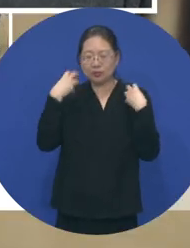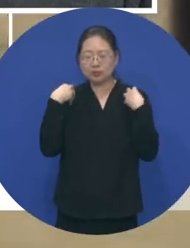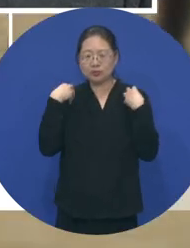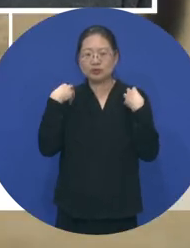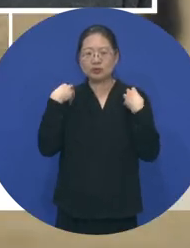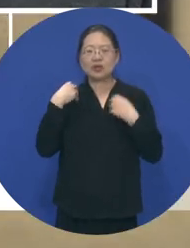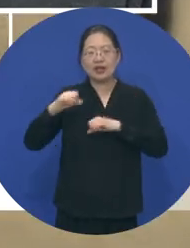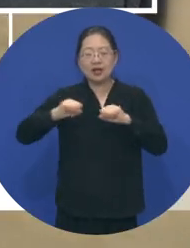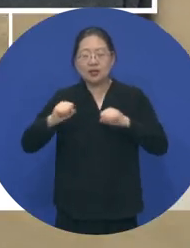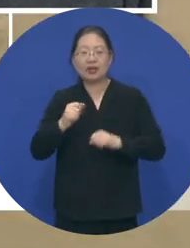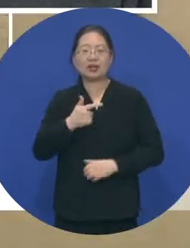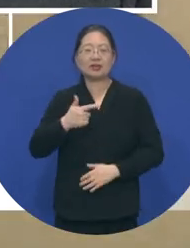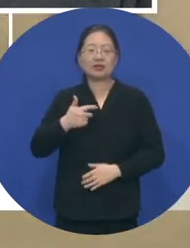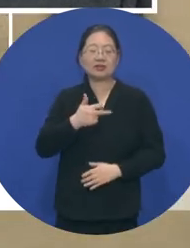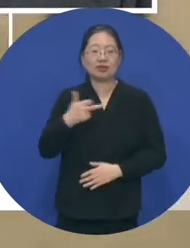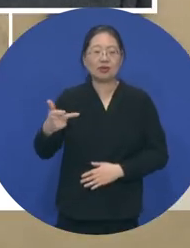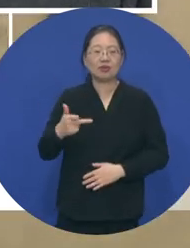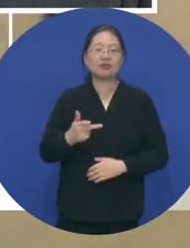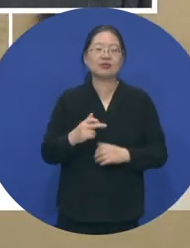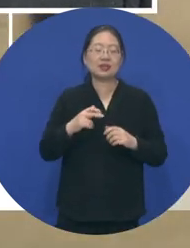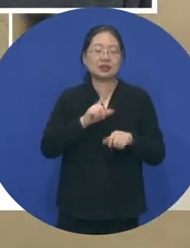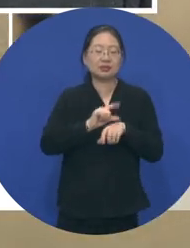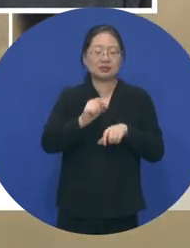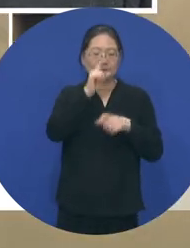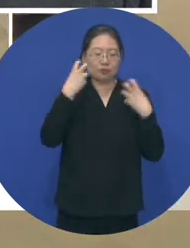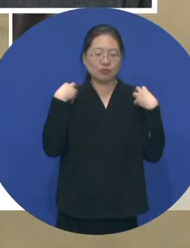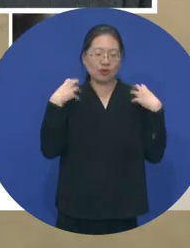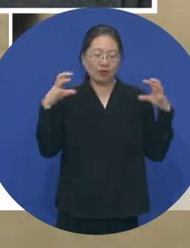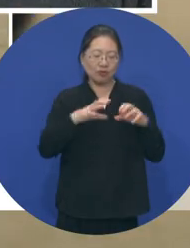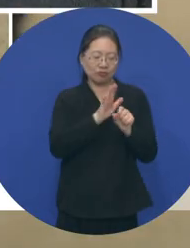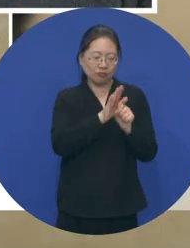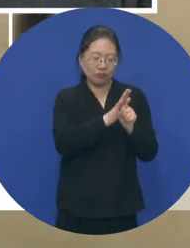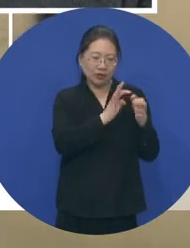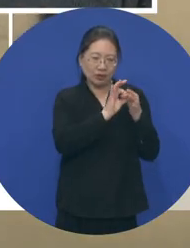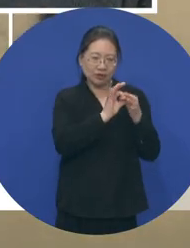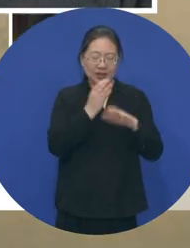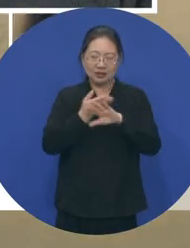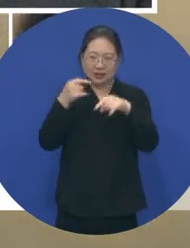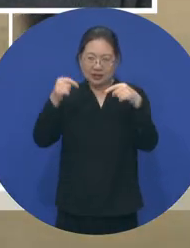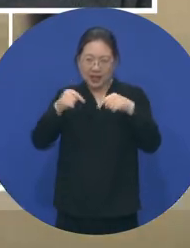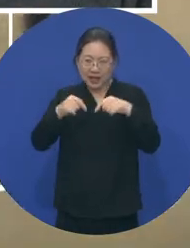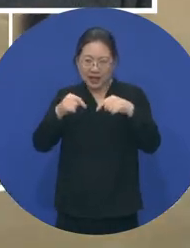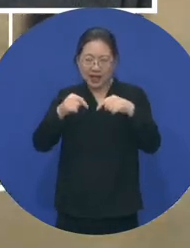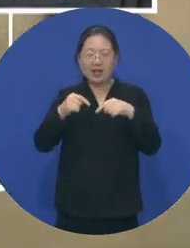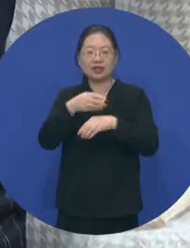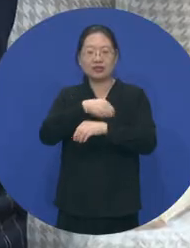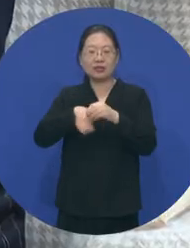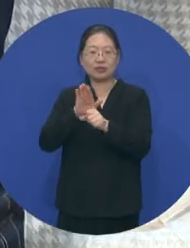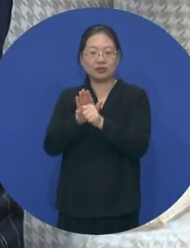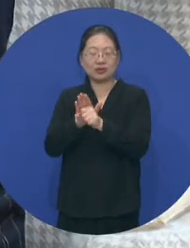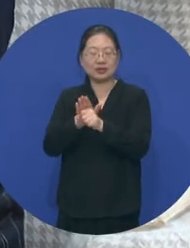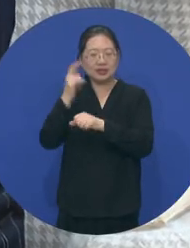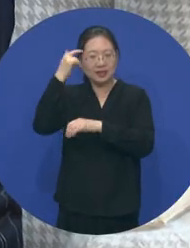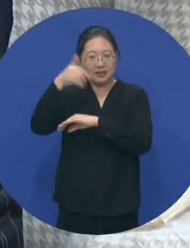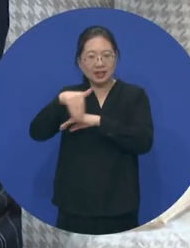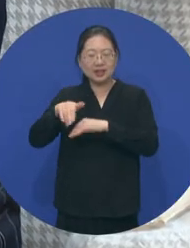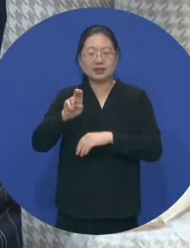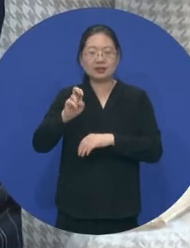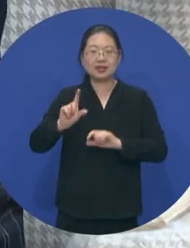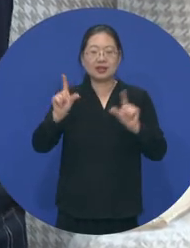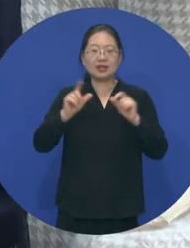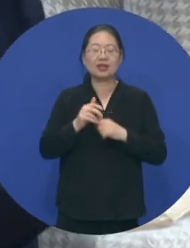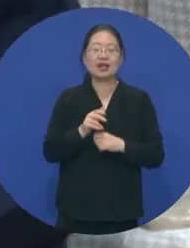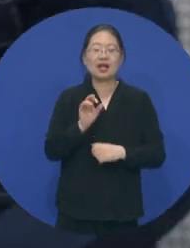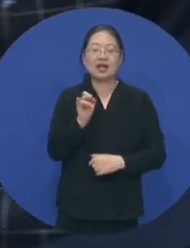수밖에 없고 또 중앙정부의 협력을 통해서 외교 목적을 달성하는 데 좀 도움이 될 거라고 생각합니다. 오는